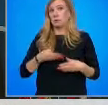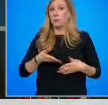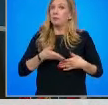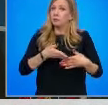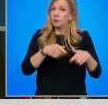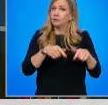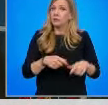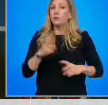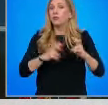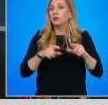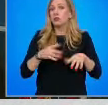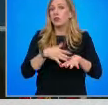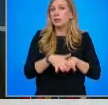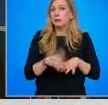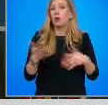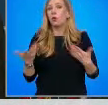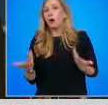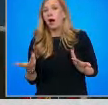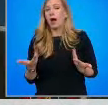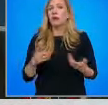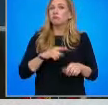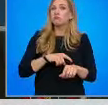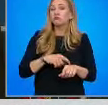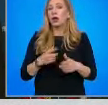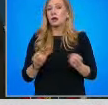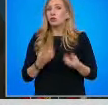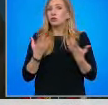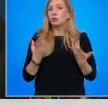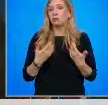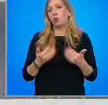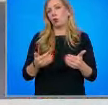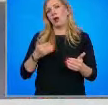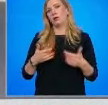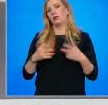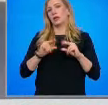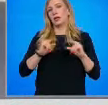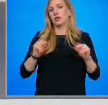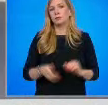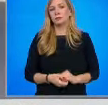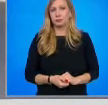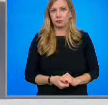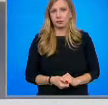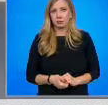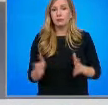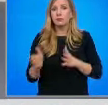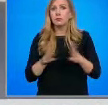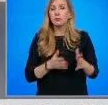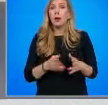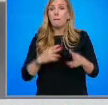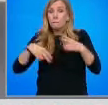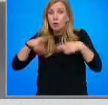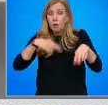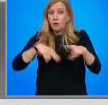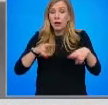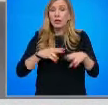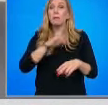производство на тези системи. Кога и как ще се случи, е много рано да се каже. Това е началният етап. Масови проверки на полицаи за